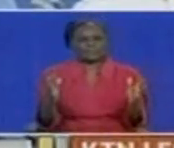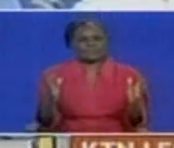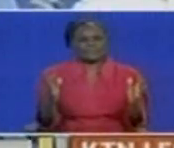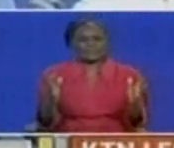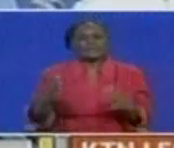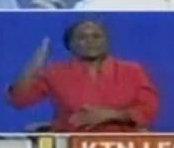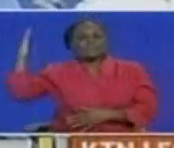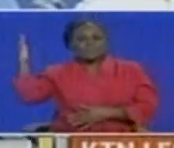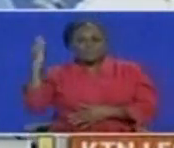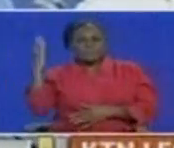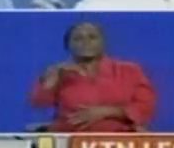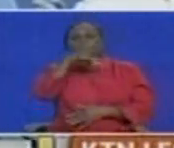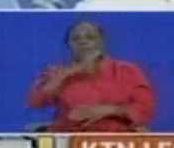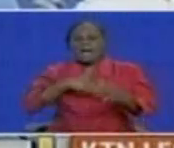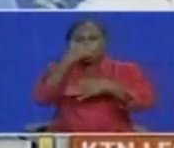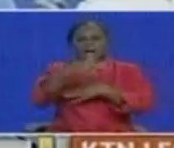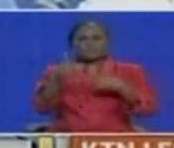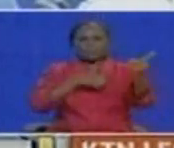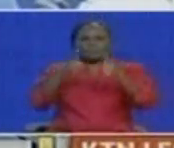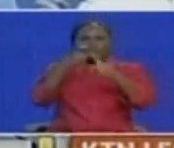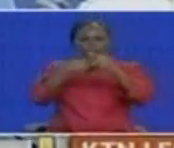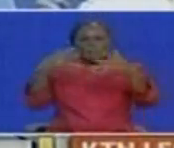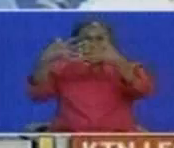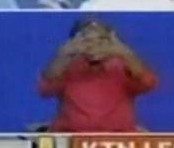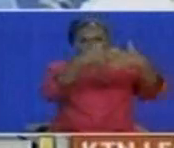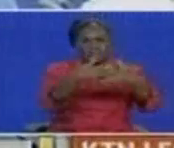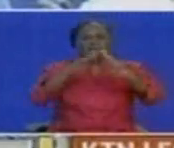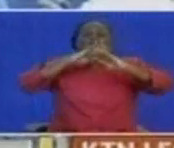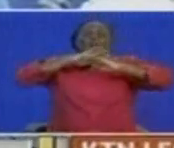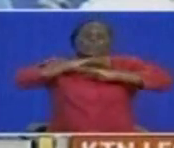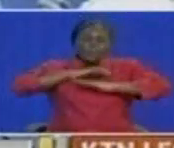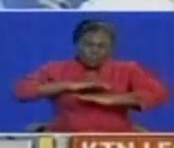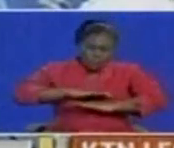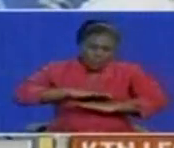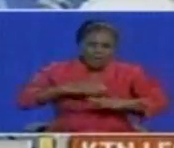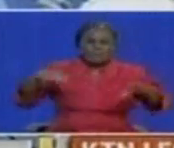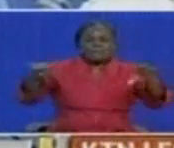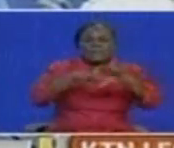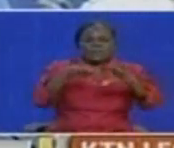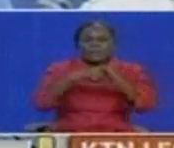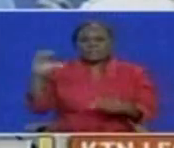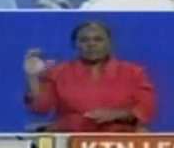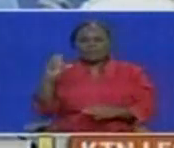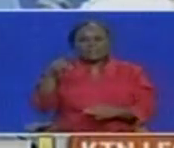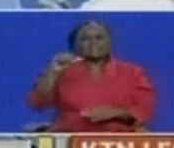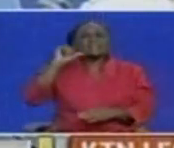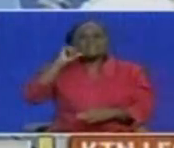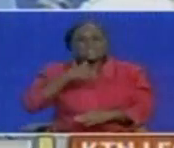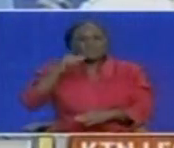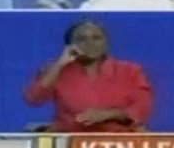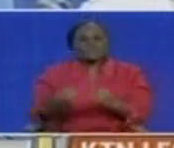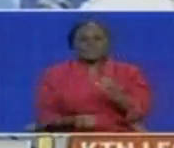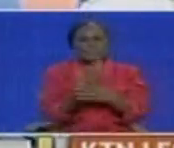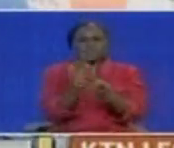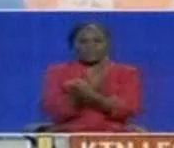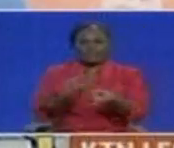Hotuba ya Raila Odinga baada ya ziara rasmi kutoka Marekani imewapa afueni wafuasi wa mrengo wa CORD kwamba pumzi mpya imepulizwa katika demokrasia humu